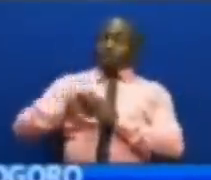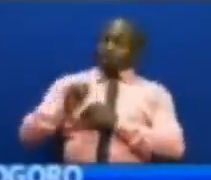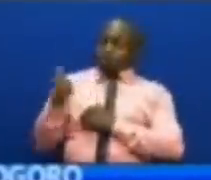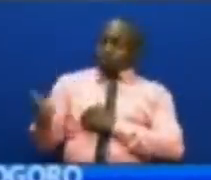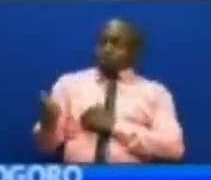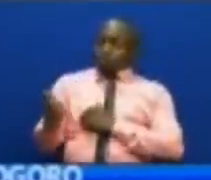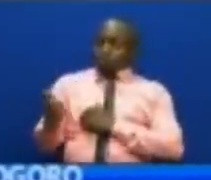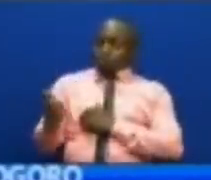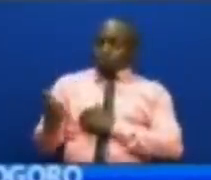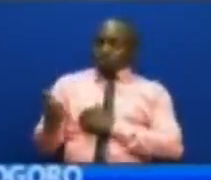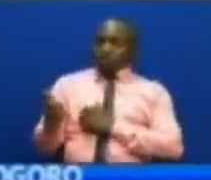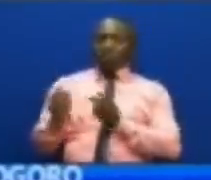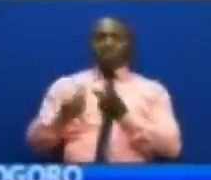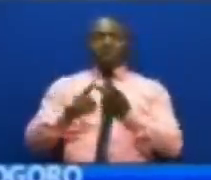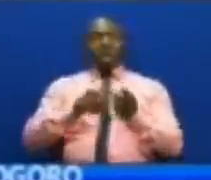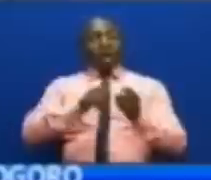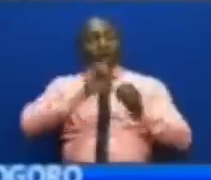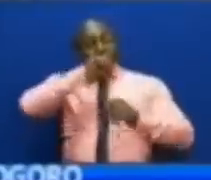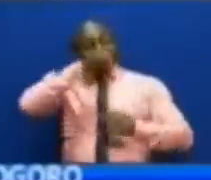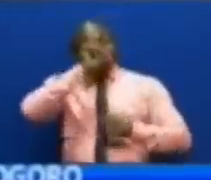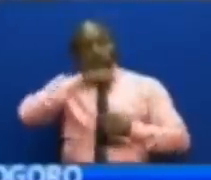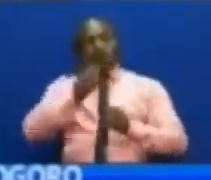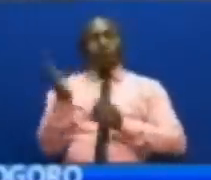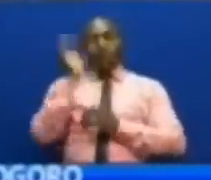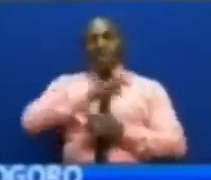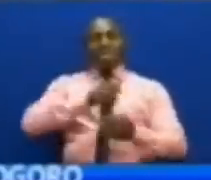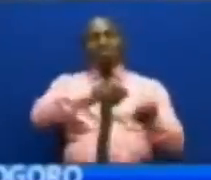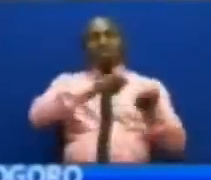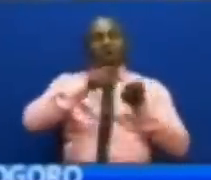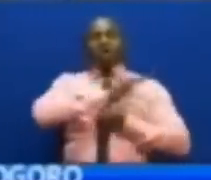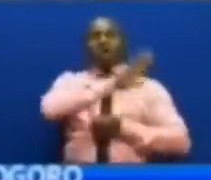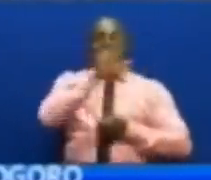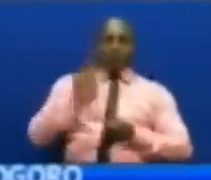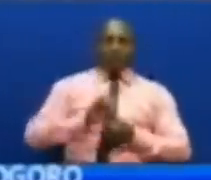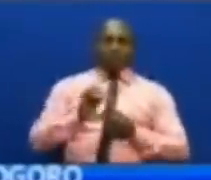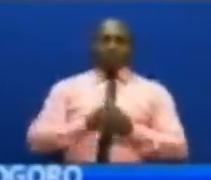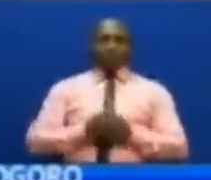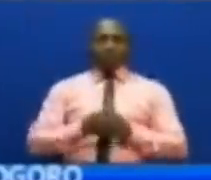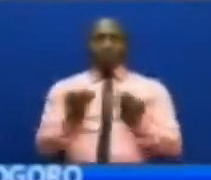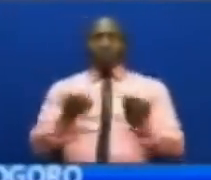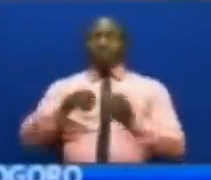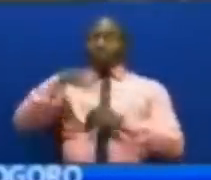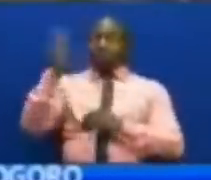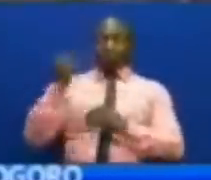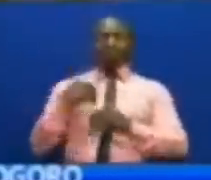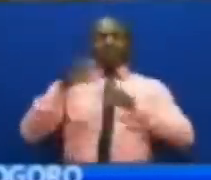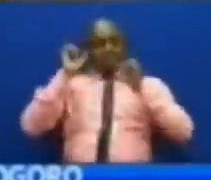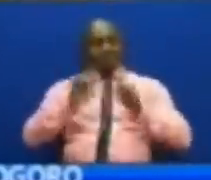hivyo, wamalize mihogo yote. Kwa kawaida hatususii.